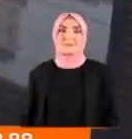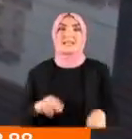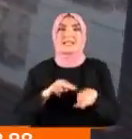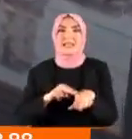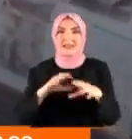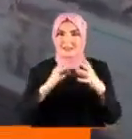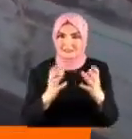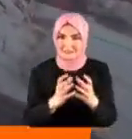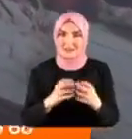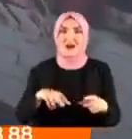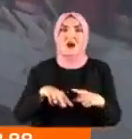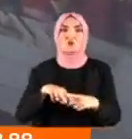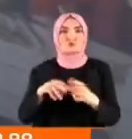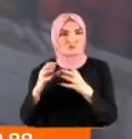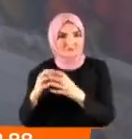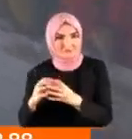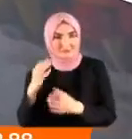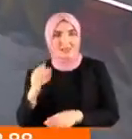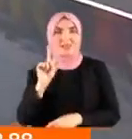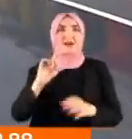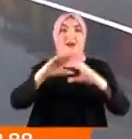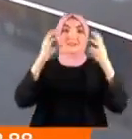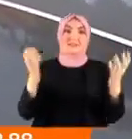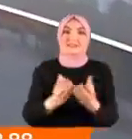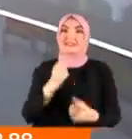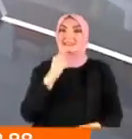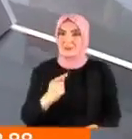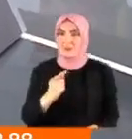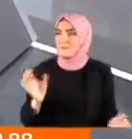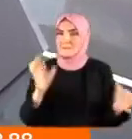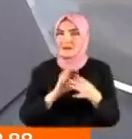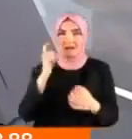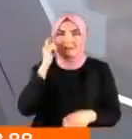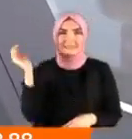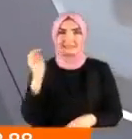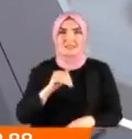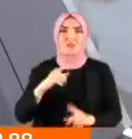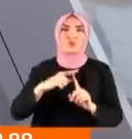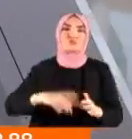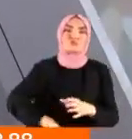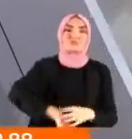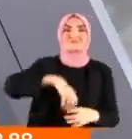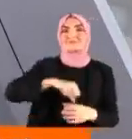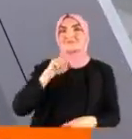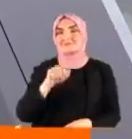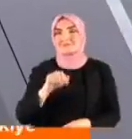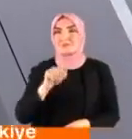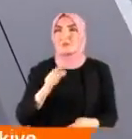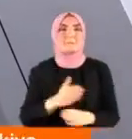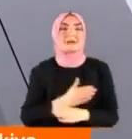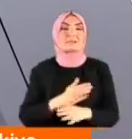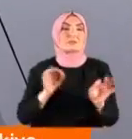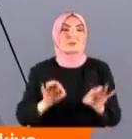Çilek, acur, lahana denince ilk akla gelen şey tabii ki turşu ve şu sıralar bu malzemeler pazar tezgahlarını, market